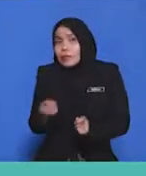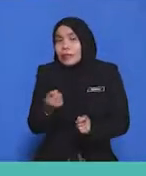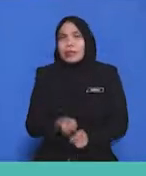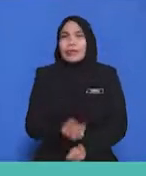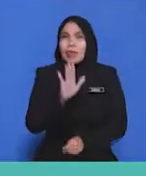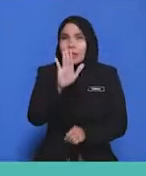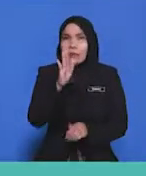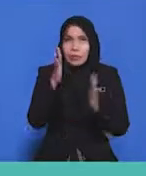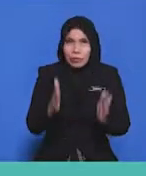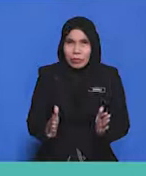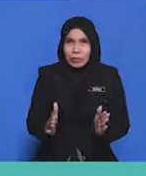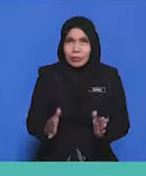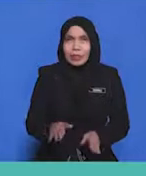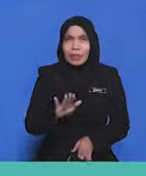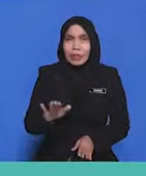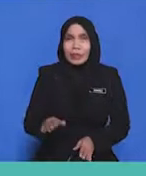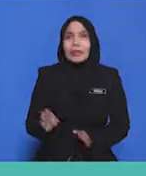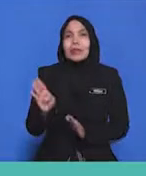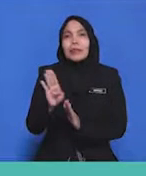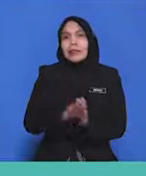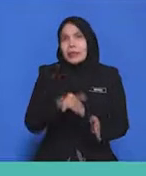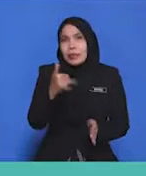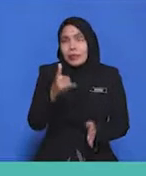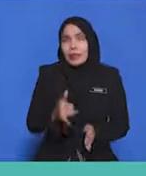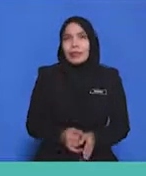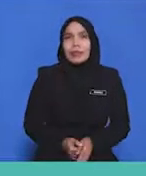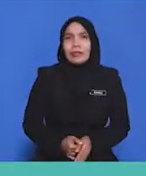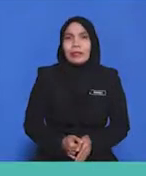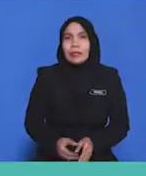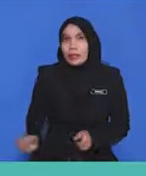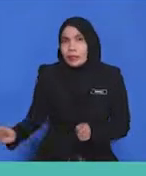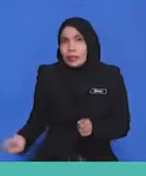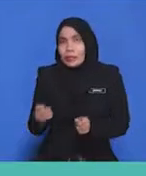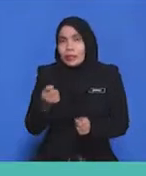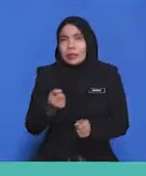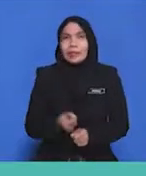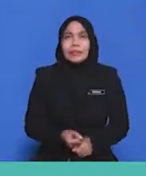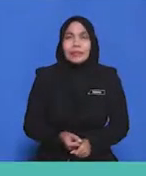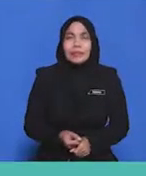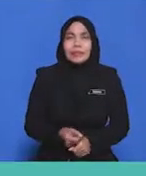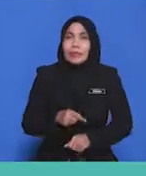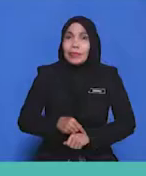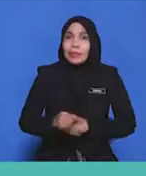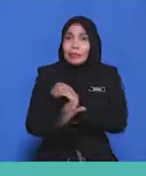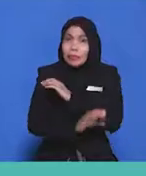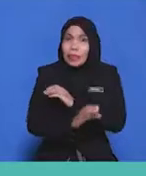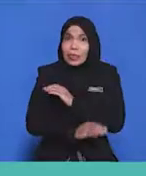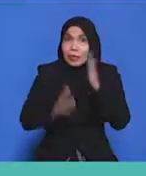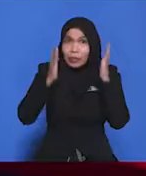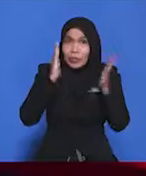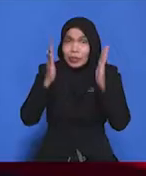menjadi pemain badminton negara yang hebat pada sekitar era hujung 80-an dan 90-an.